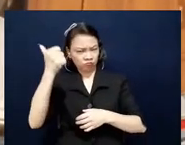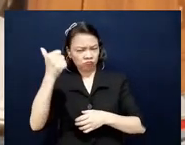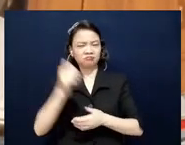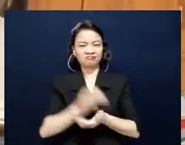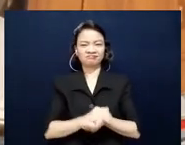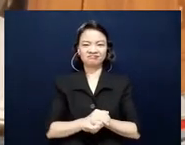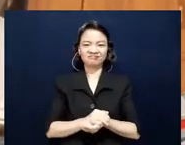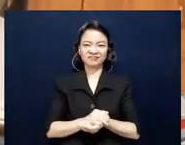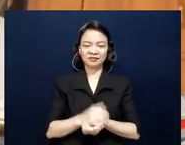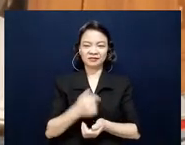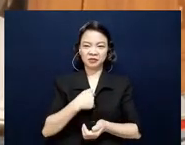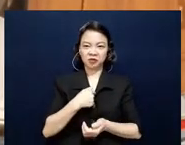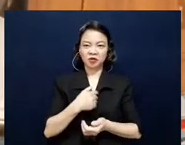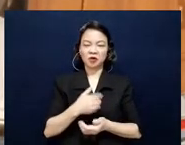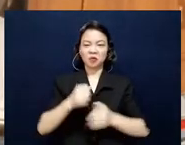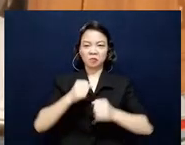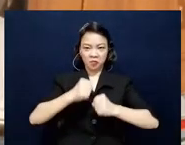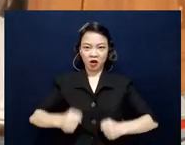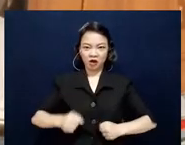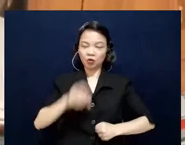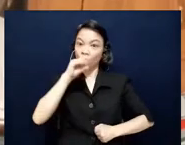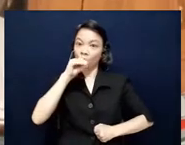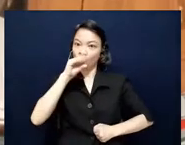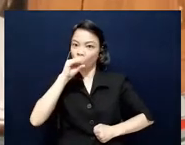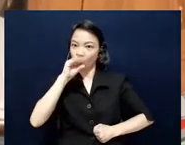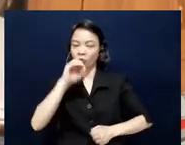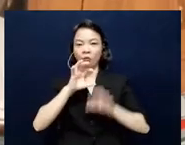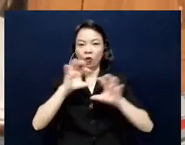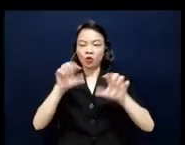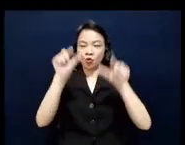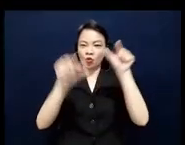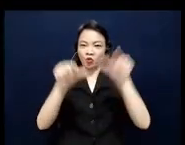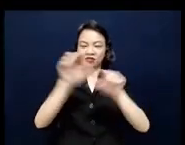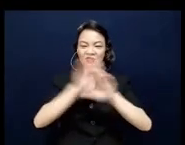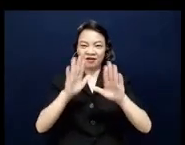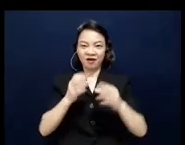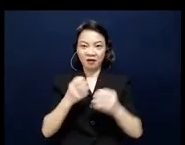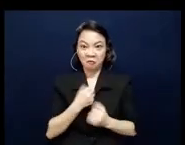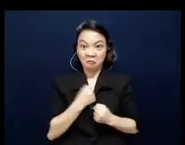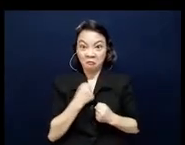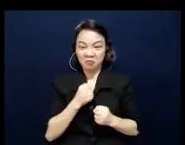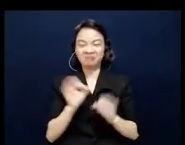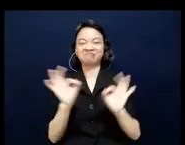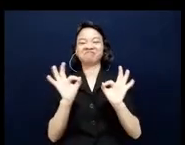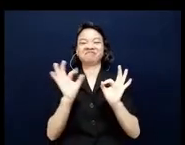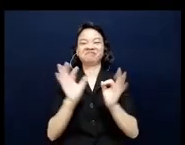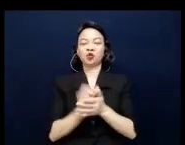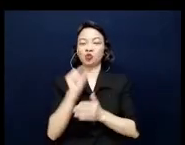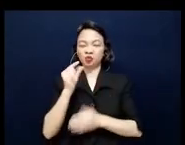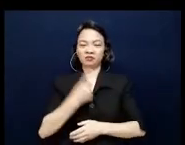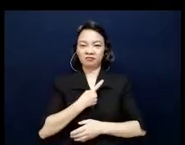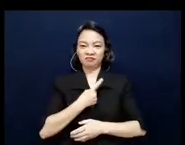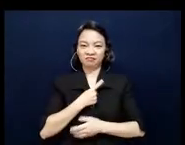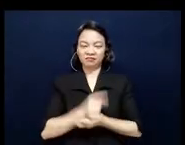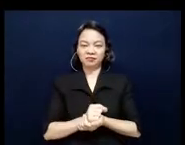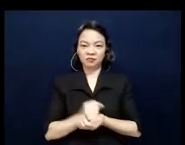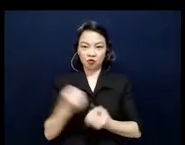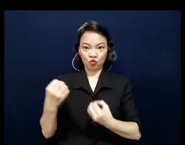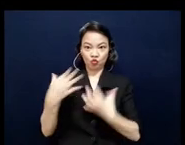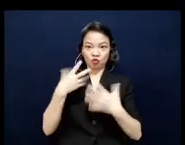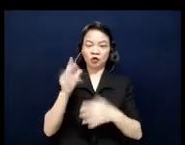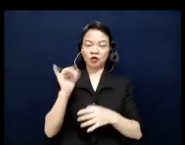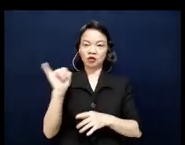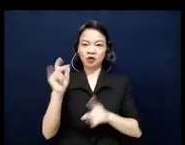berani untuk berbicara di depan orang banyak. Udah gak takut lagi. Buat aku pribadi, dampak YHP ke aku itu benar-benar besar